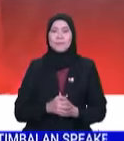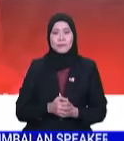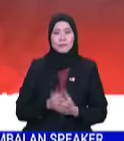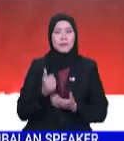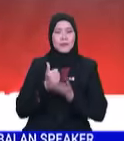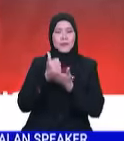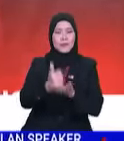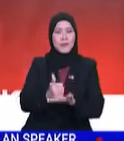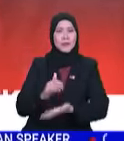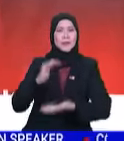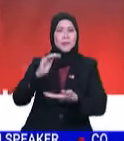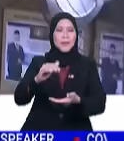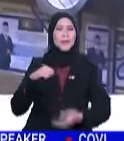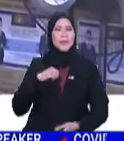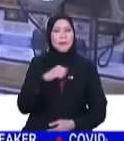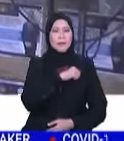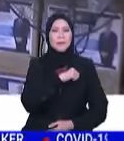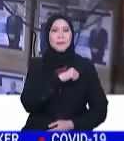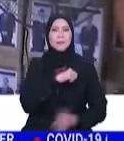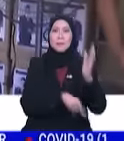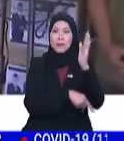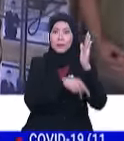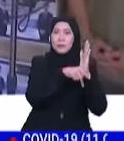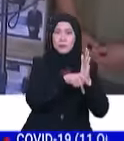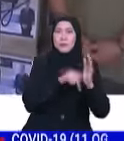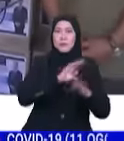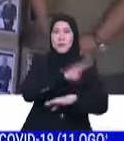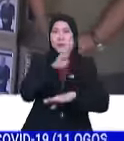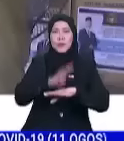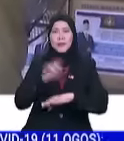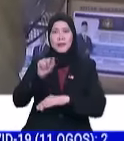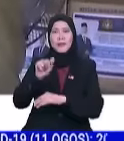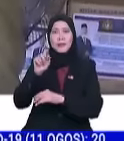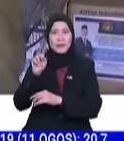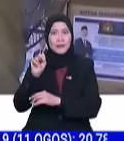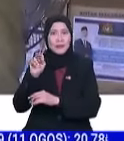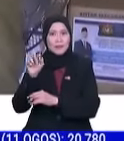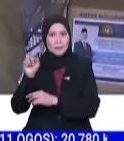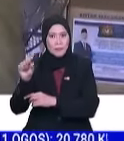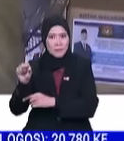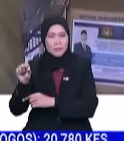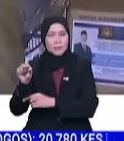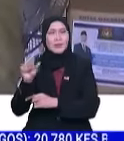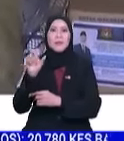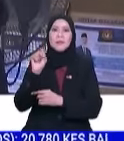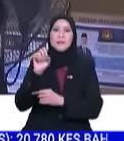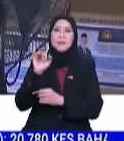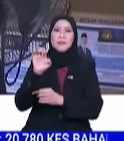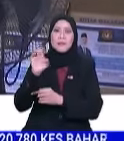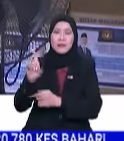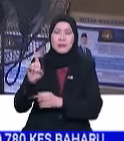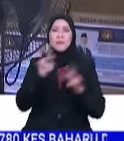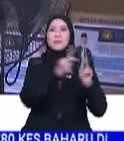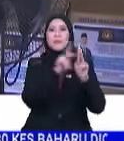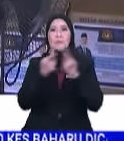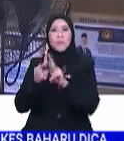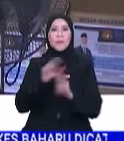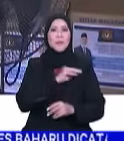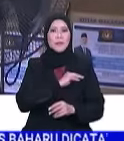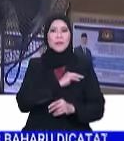Bantuan disampaikan Ahli Parlimen Bukit Gantang Datuk Syed Abu Hussein Al-Hafiz Syed Abdul Fasal di Kampung